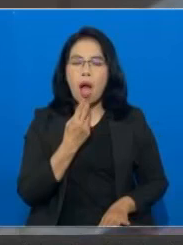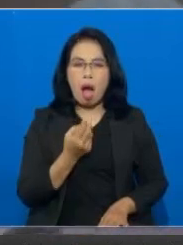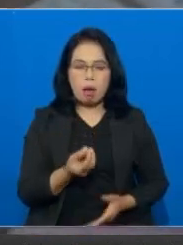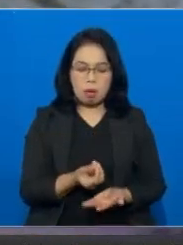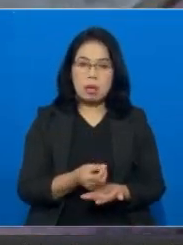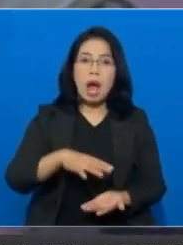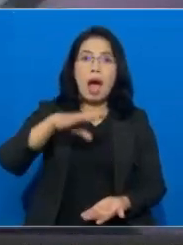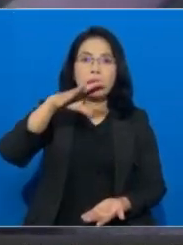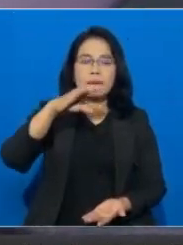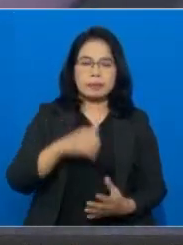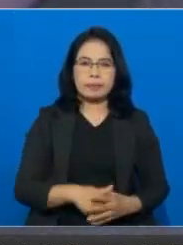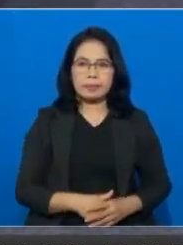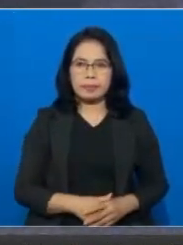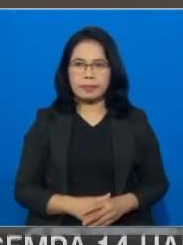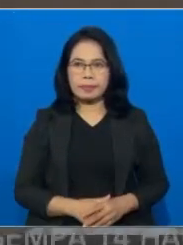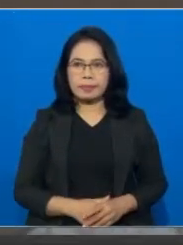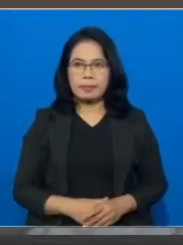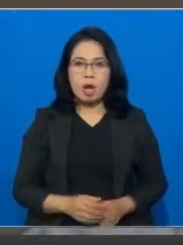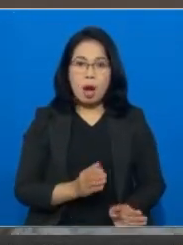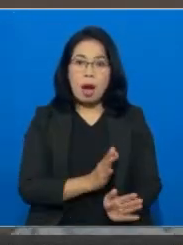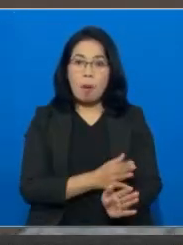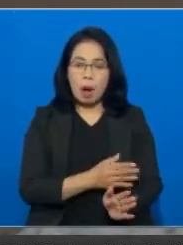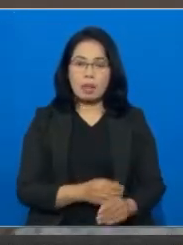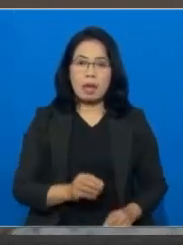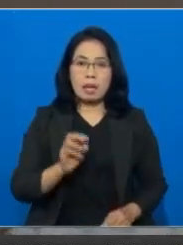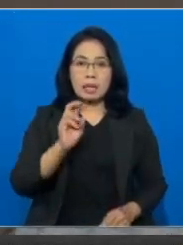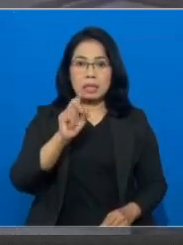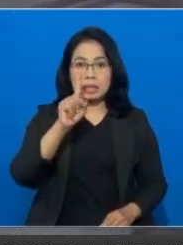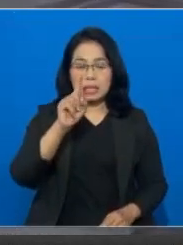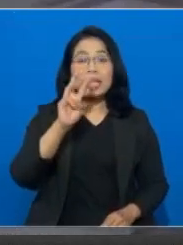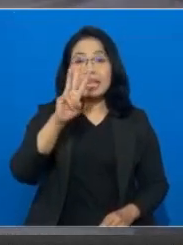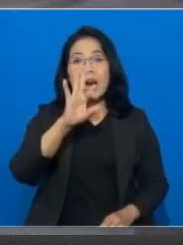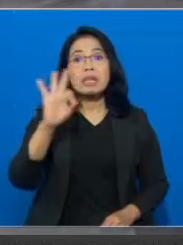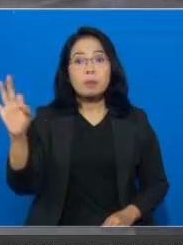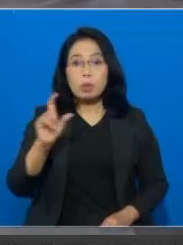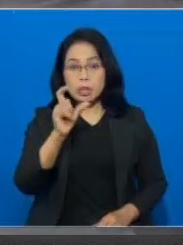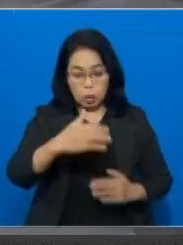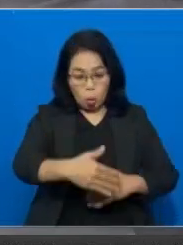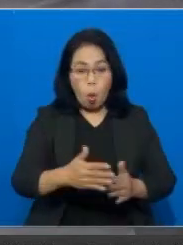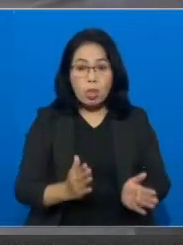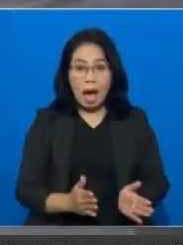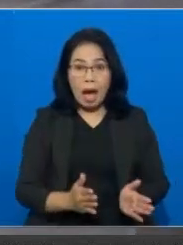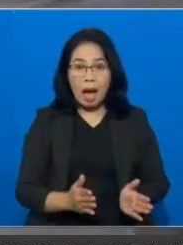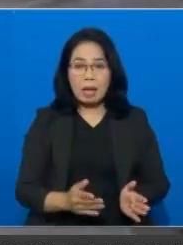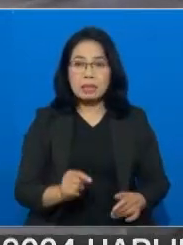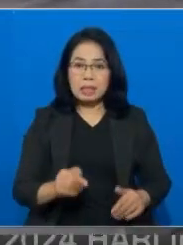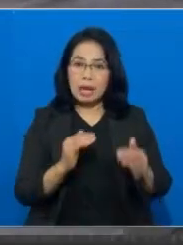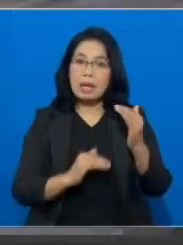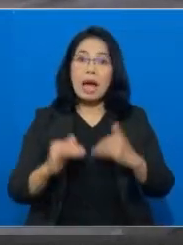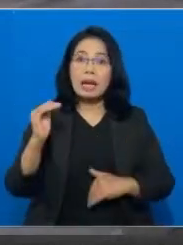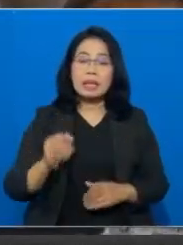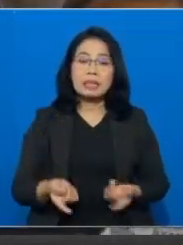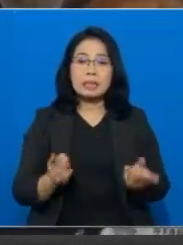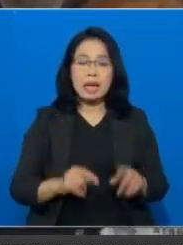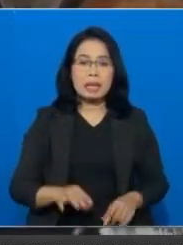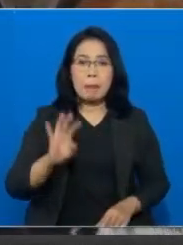Jika sebelumnya dirinya menjual kue Wingko dengan harga Rp35.000 per kotak, kini Yuaningsih terpaksa menaikkan harga jual menjadi Rp40.000